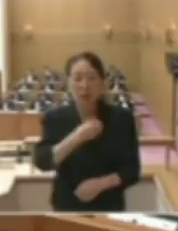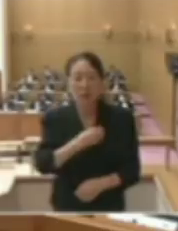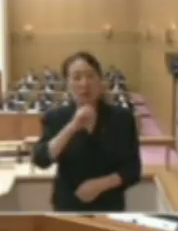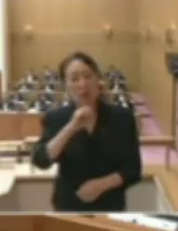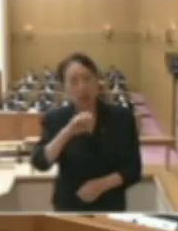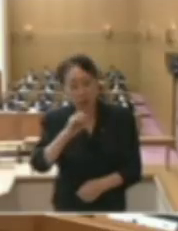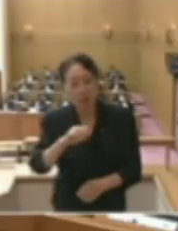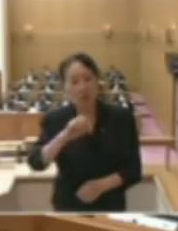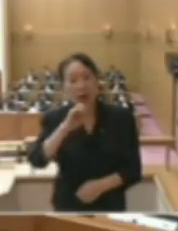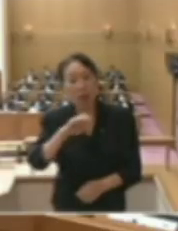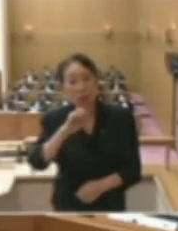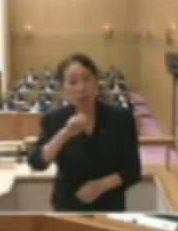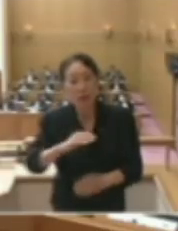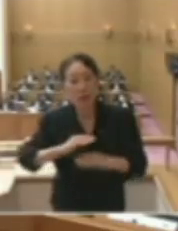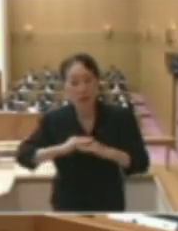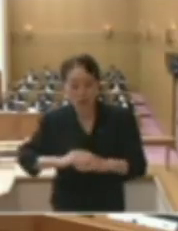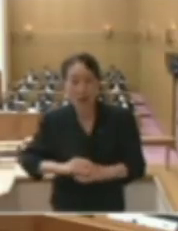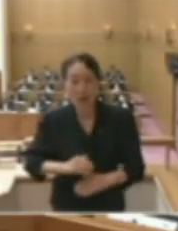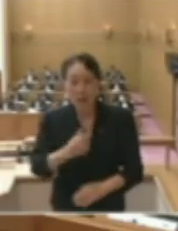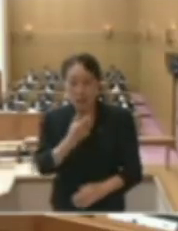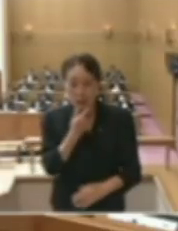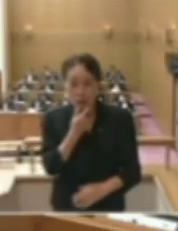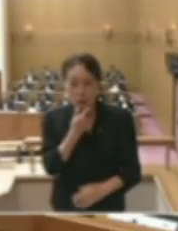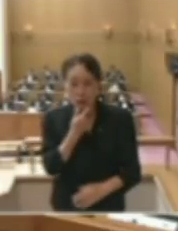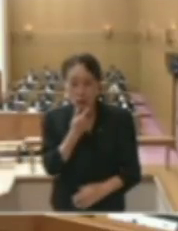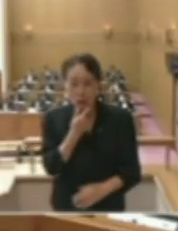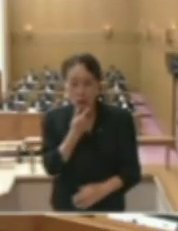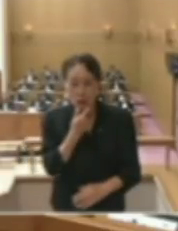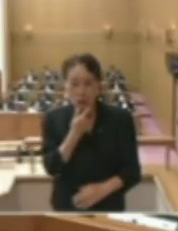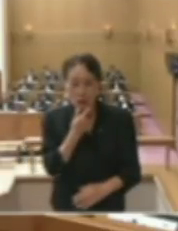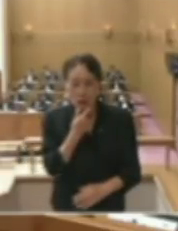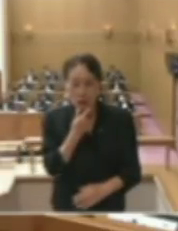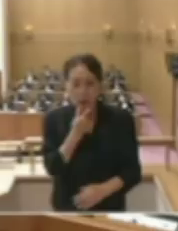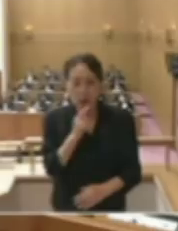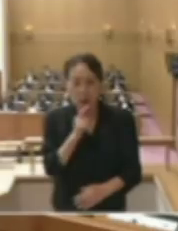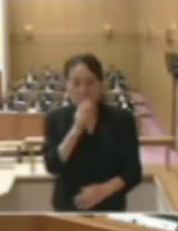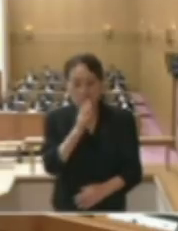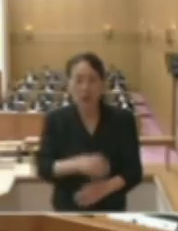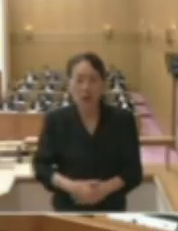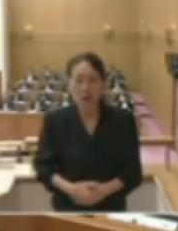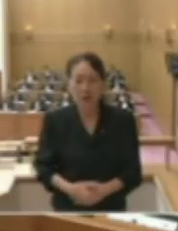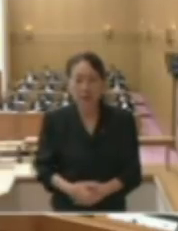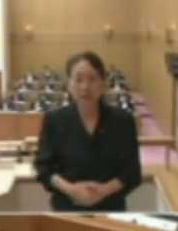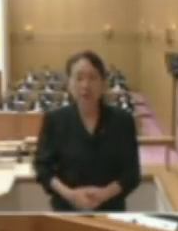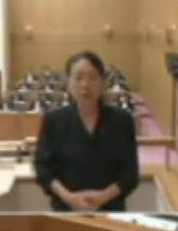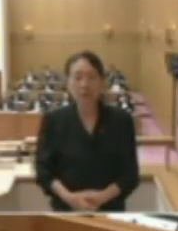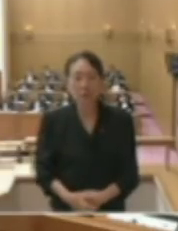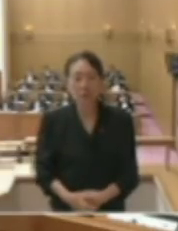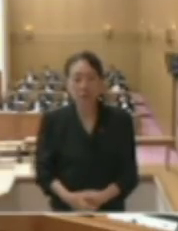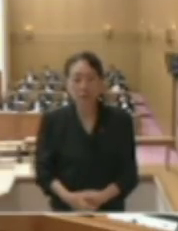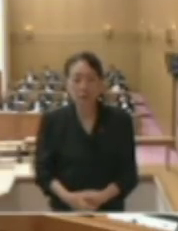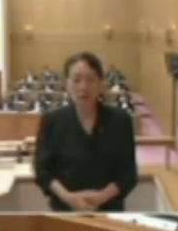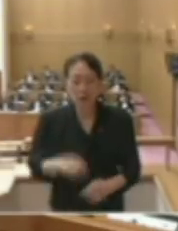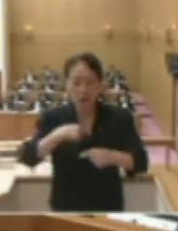発言は慎重を期していただきたいと思います。先ほどから本当の発言がついておりますので、はい、注意をさせていただきます。 こちら話を進め